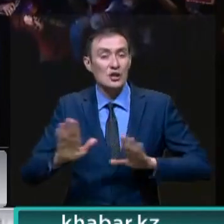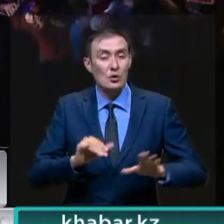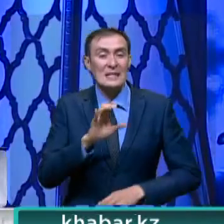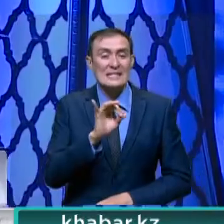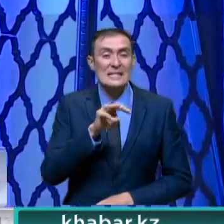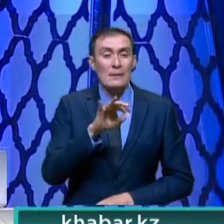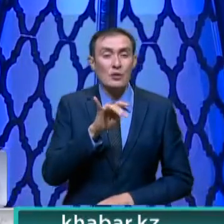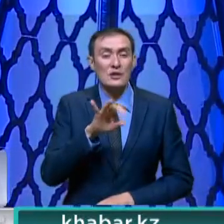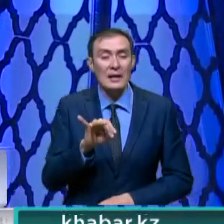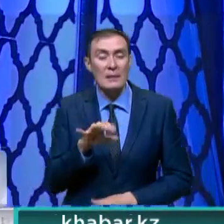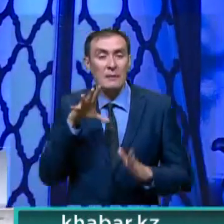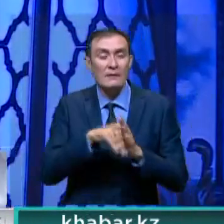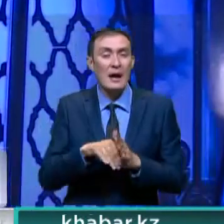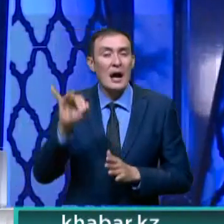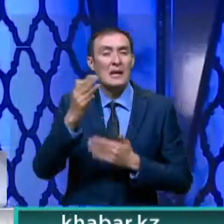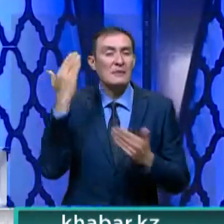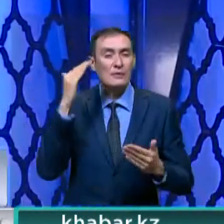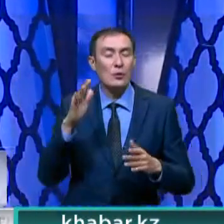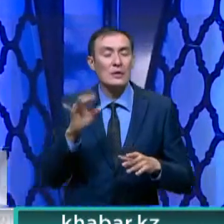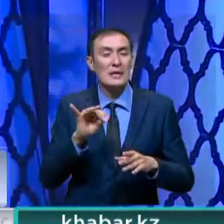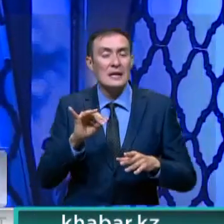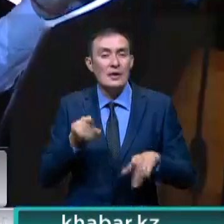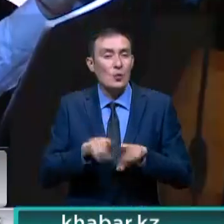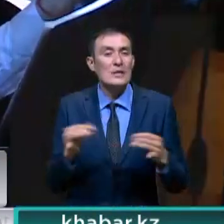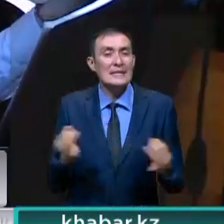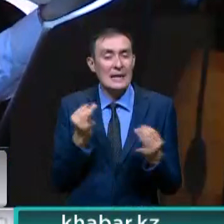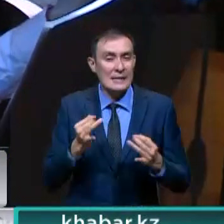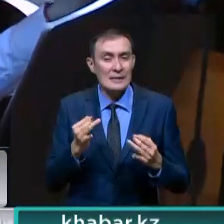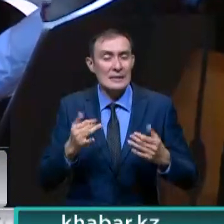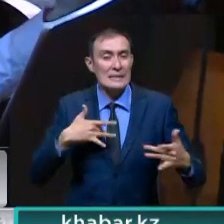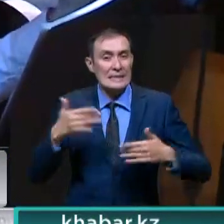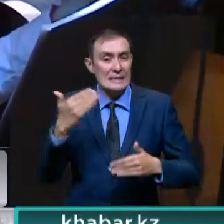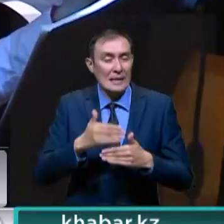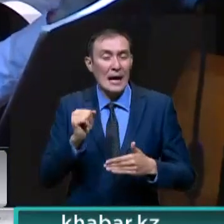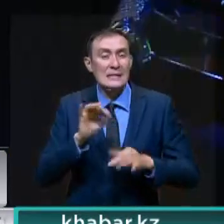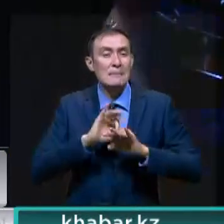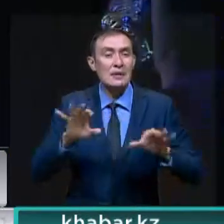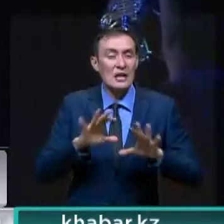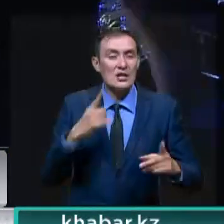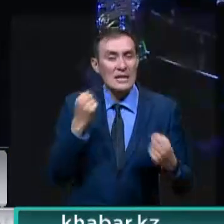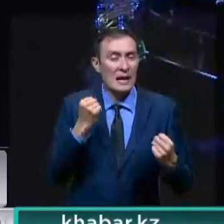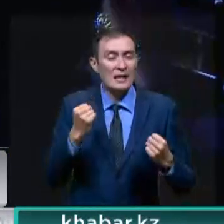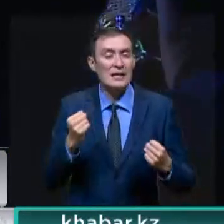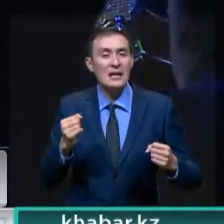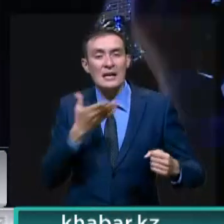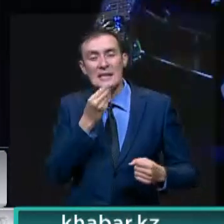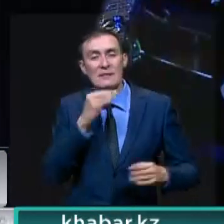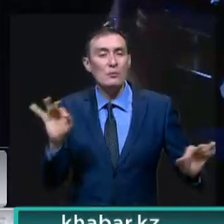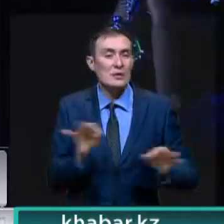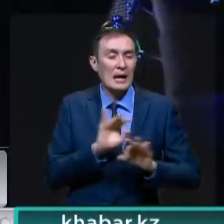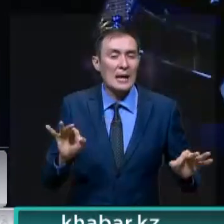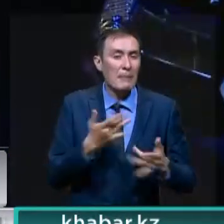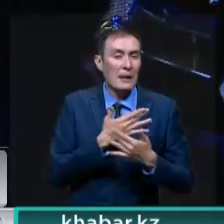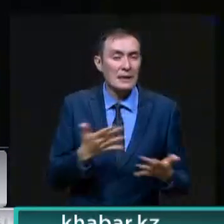погрузила артистов в атмосферу прошлого и выстроила интересные мизансцены, а за передачу яркой и живописной музыкальной